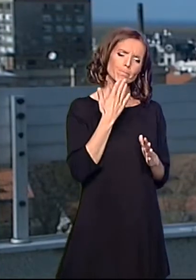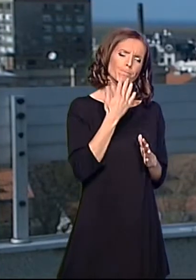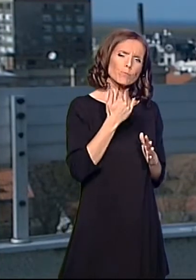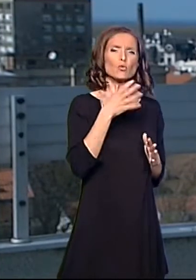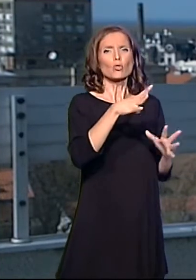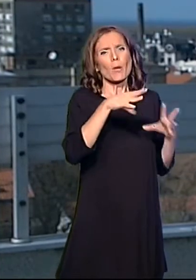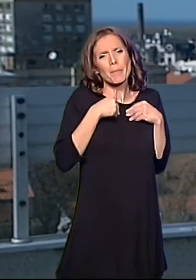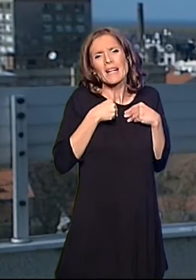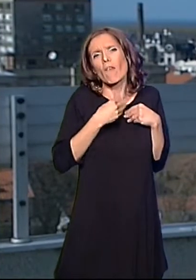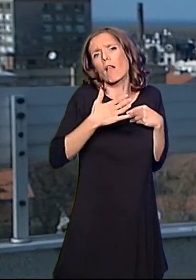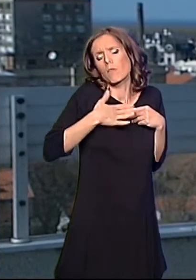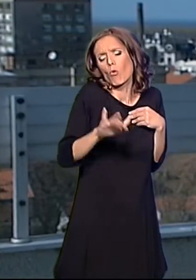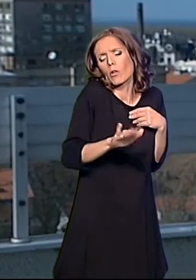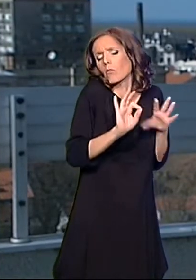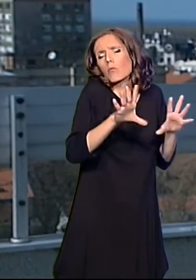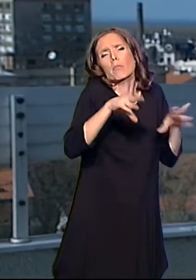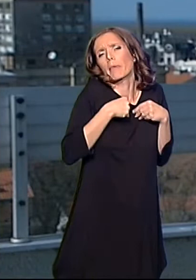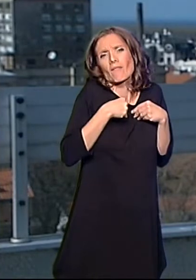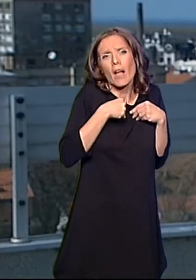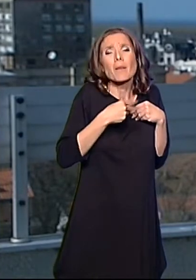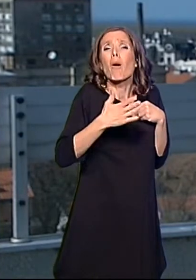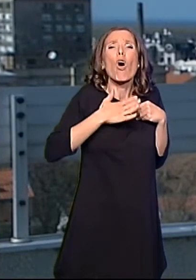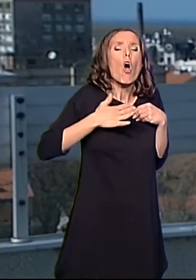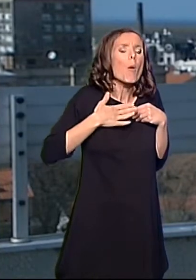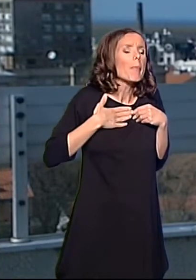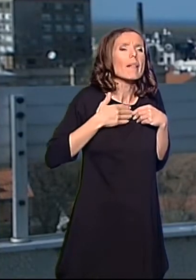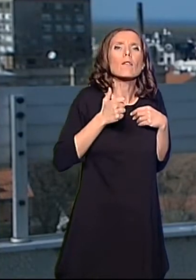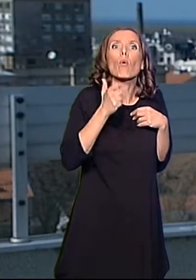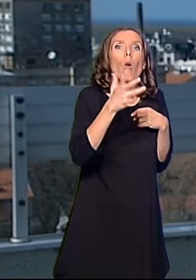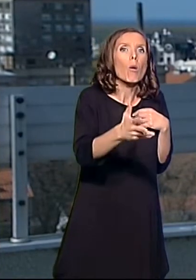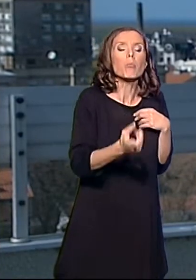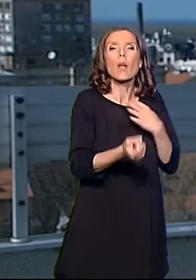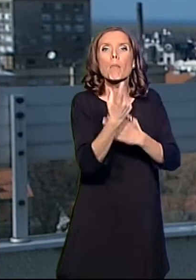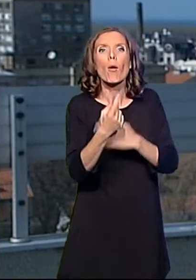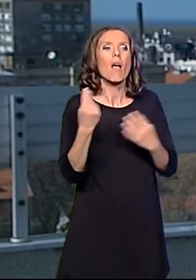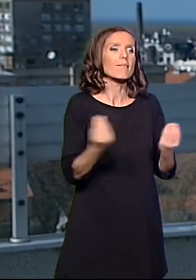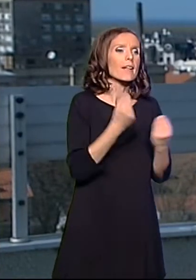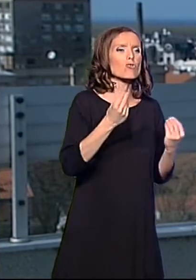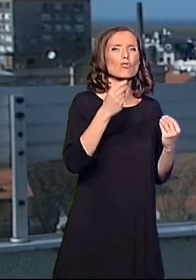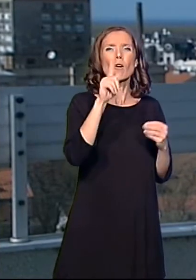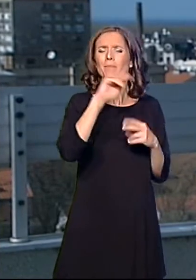da prihvate svoje dete tako kako jeste, dolazi često do nekih nesporazuma,